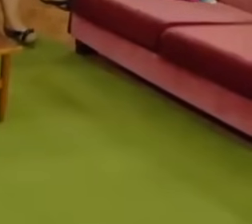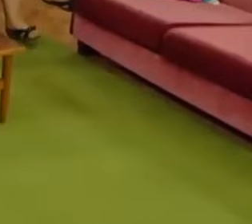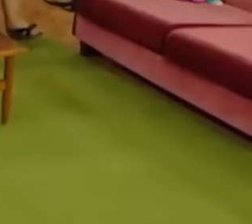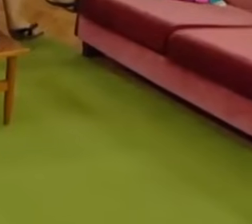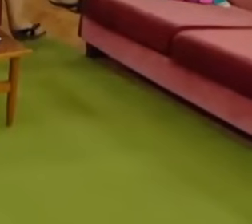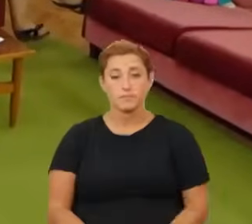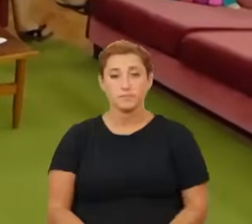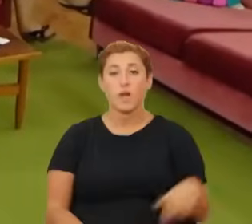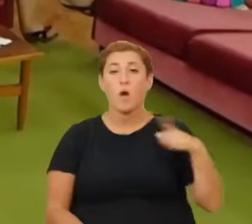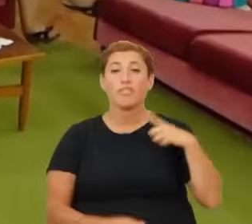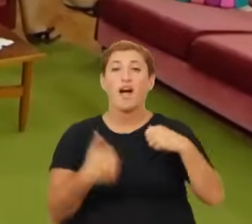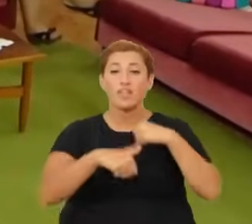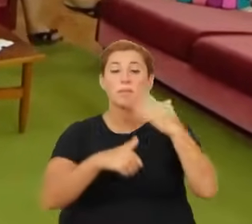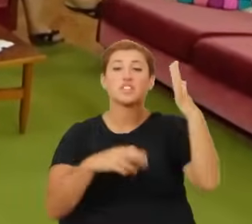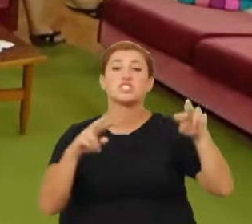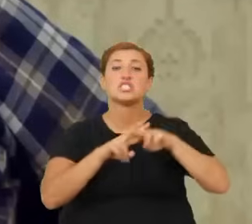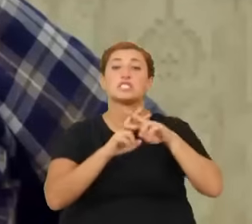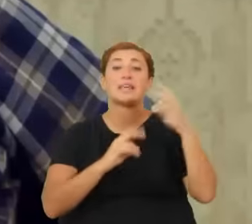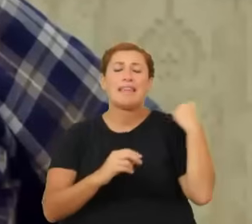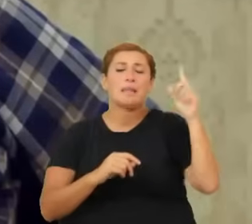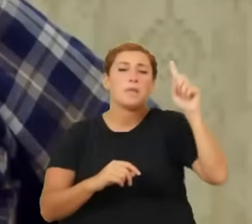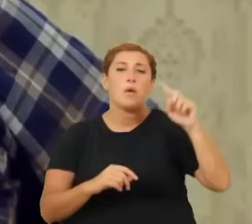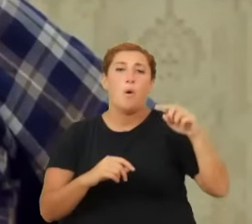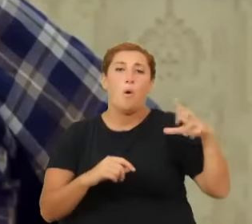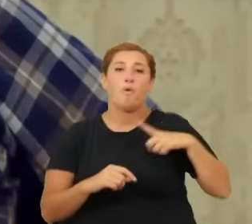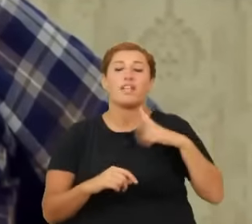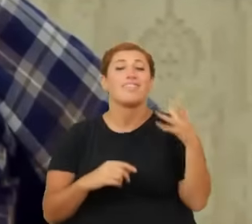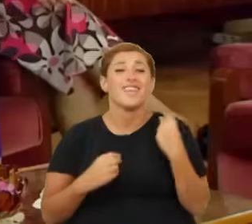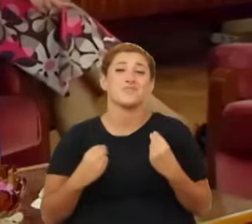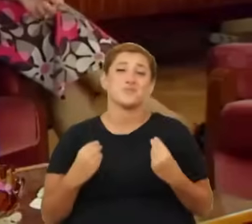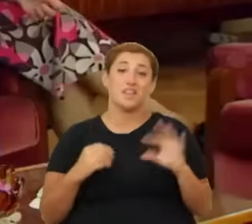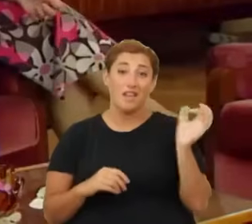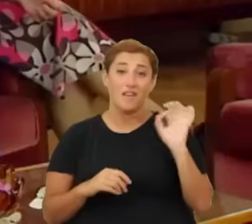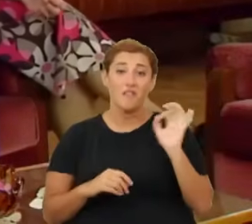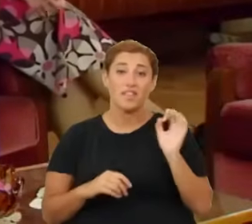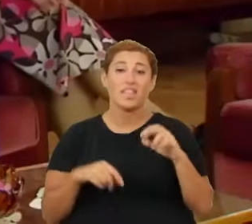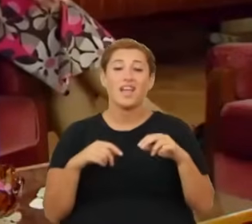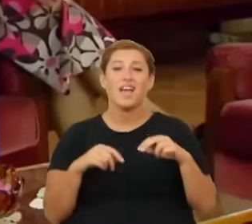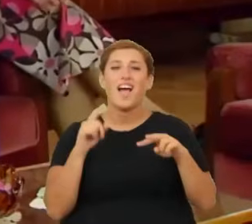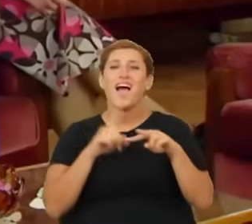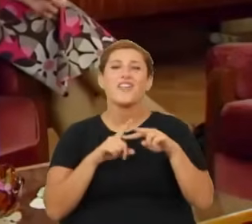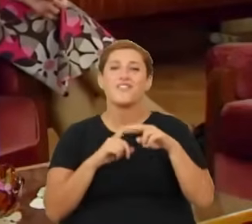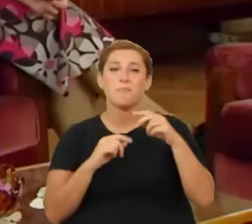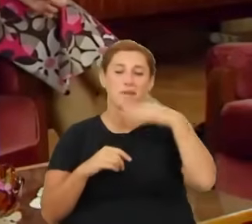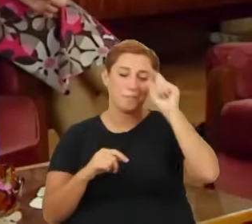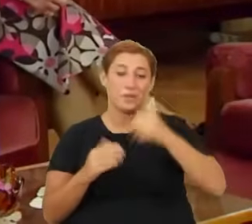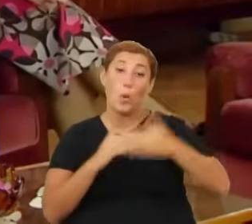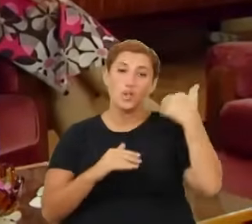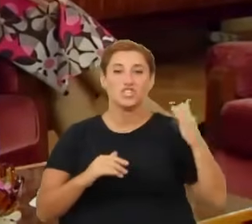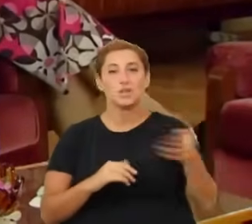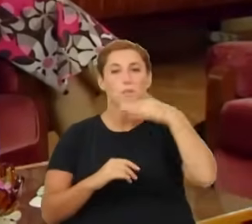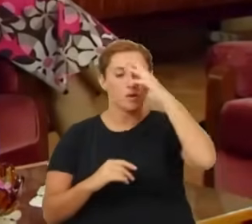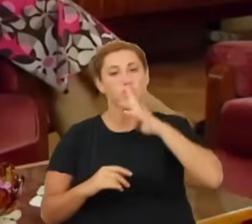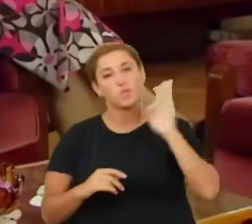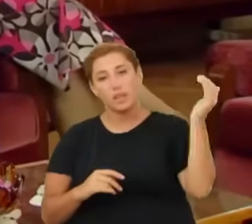Otel Antalya'daymış ve 5 yıldızlıymış. Yepyeni bir otel. Ay ne kadar güzel. Evet. Arife günü çıkarız diye düşündük değil mi? Bayram sonunda da